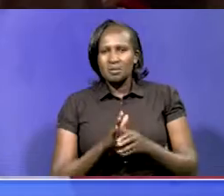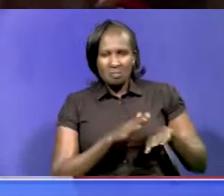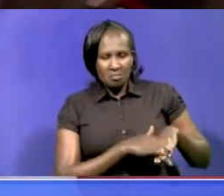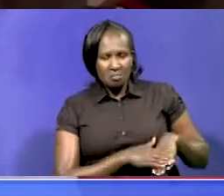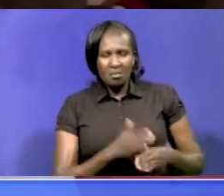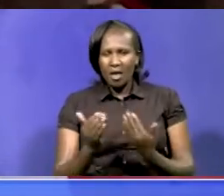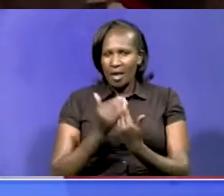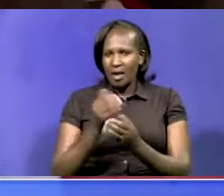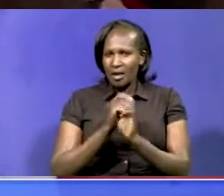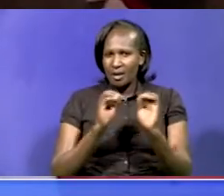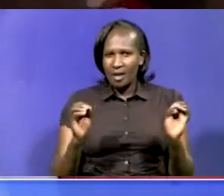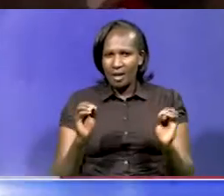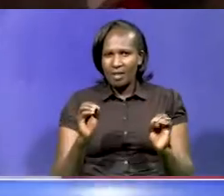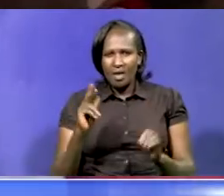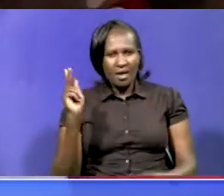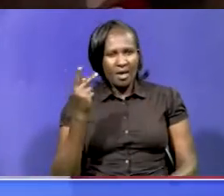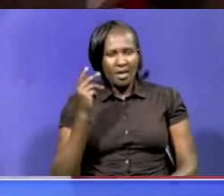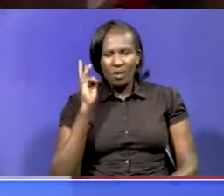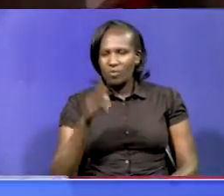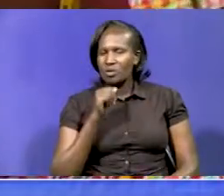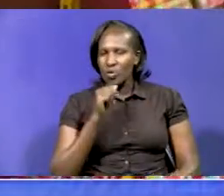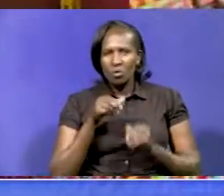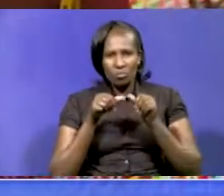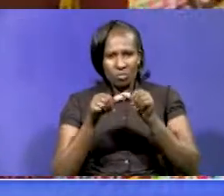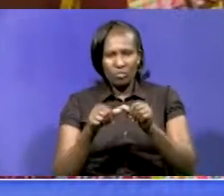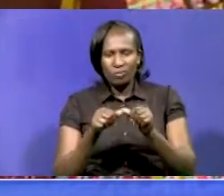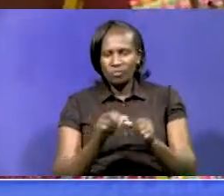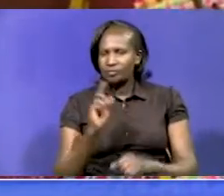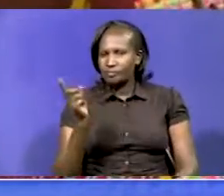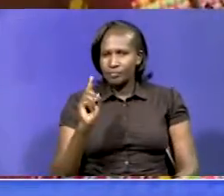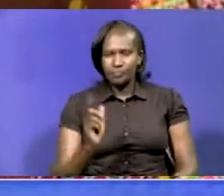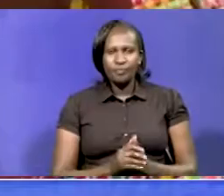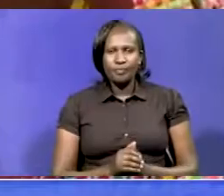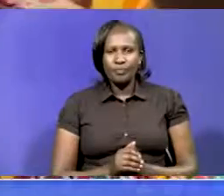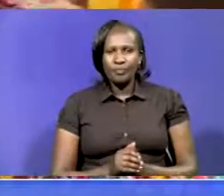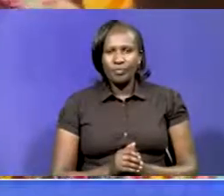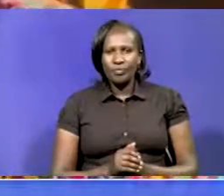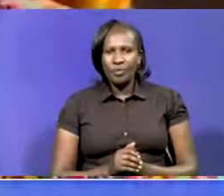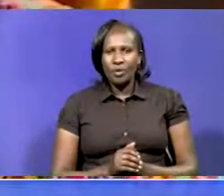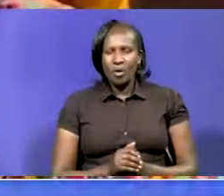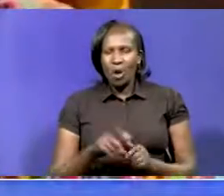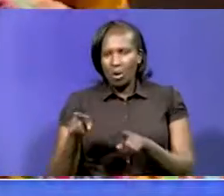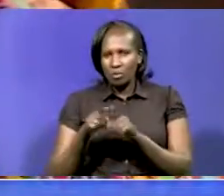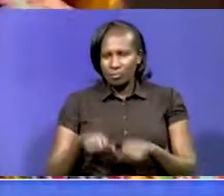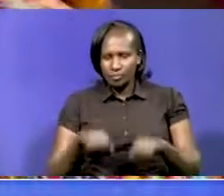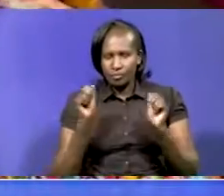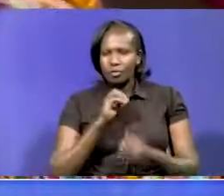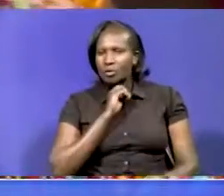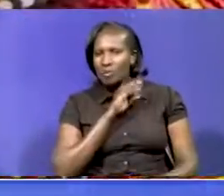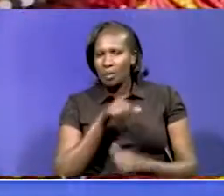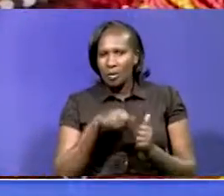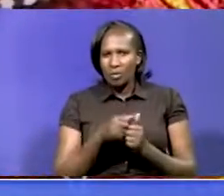hawashughulikiwi. Kenya will not move forward and we will not be the same. Moses Lelon Kulal alikemea vikali mashambulio ya